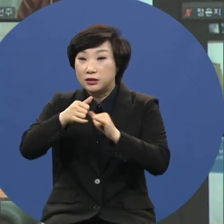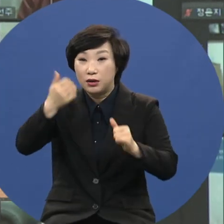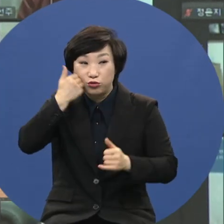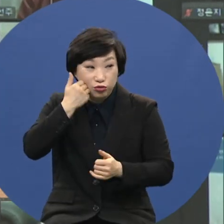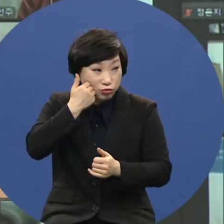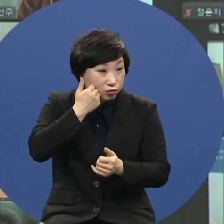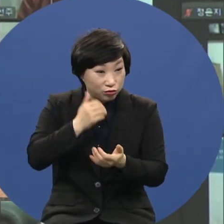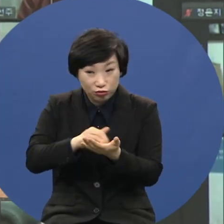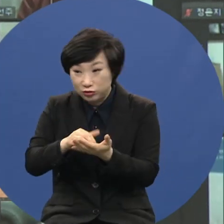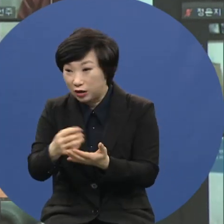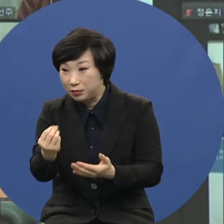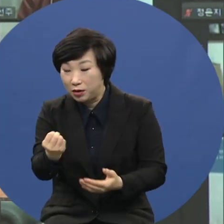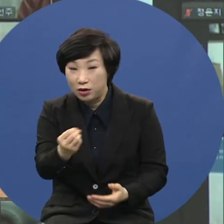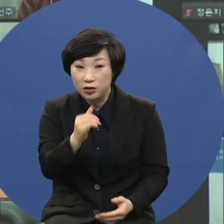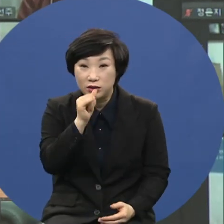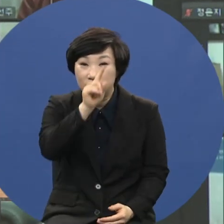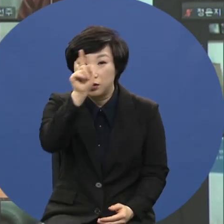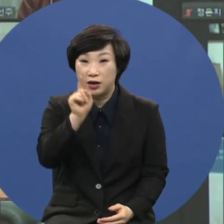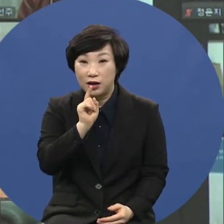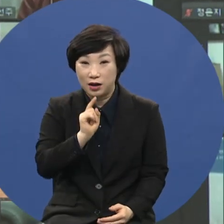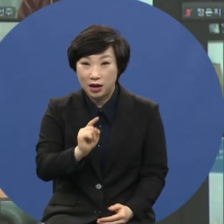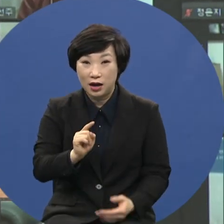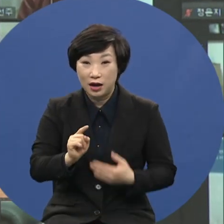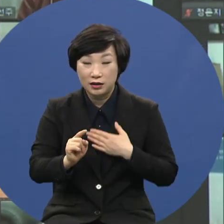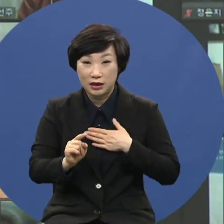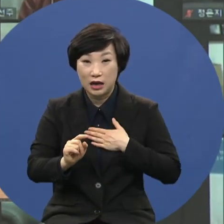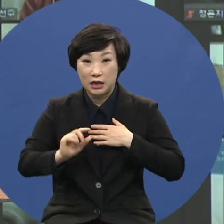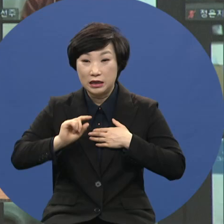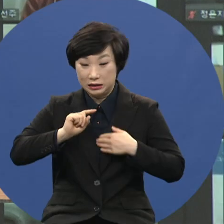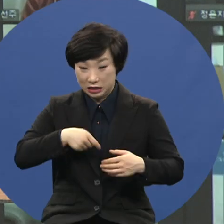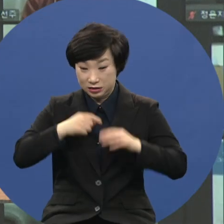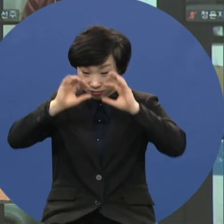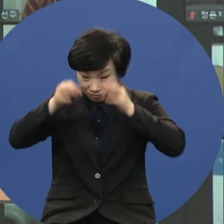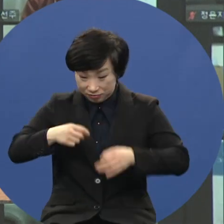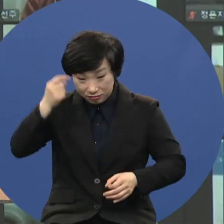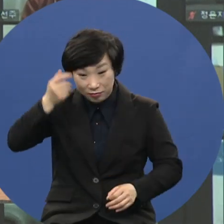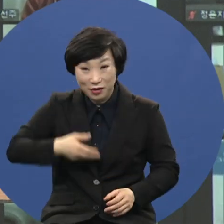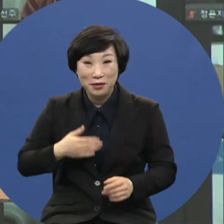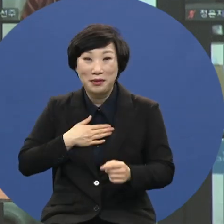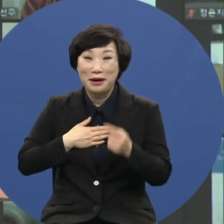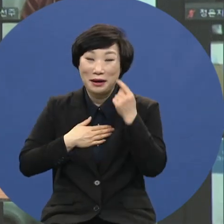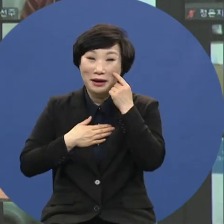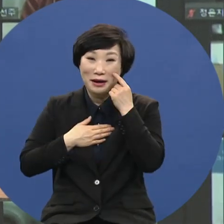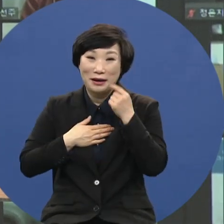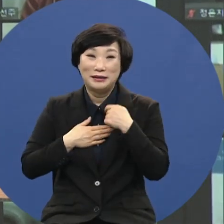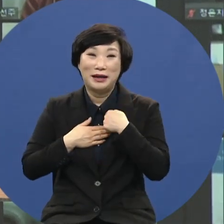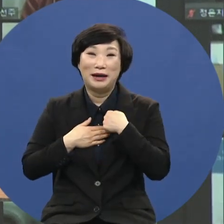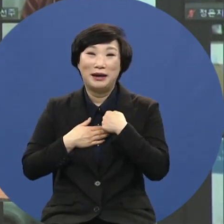얼마나 있는가? 당신에게 당신이 물어봐라 이 말이요. 얼마나 있는가?